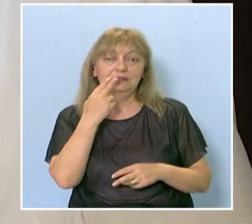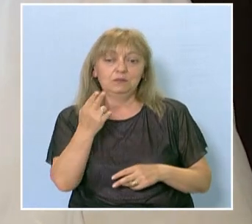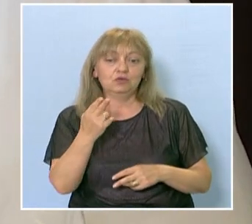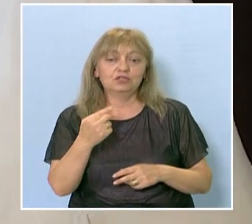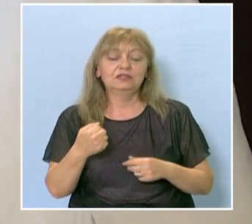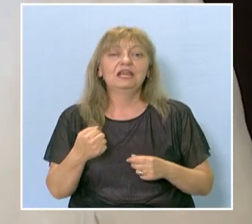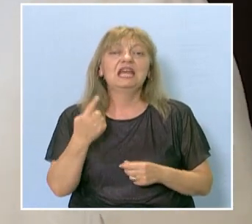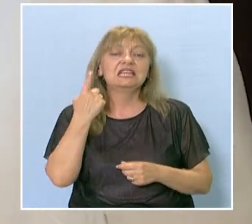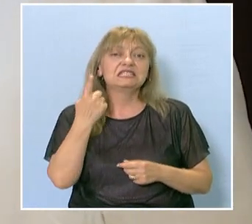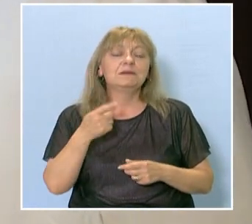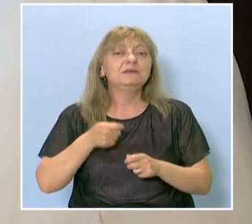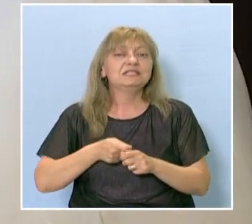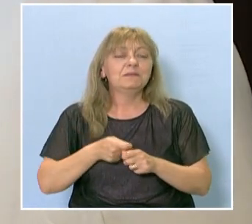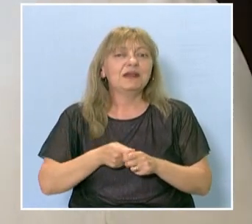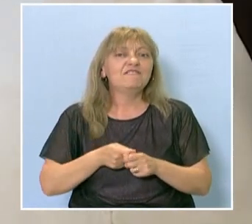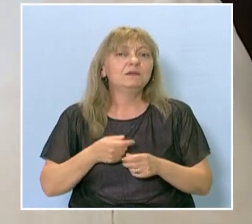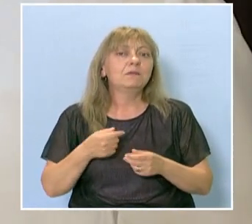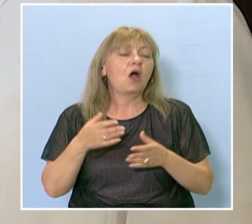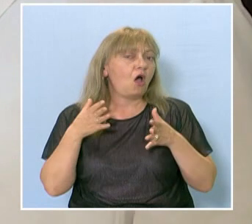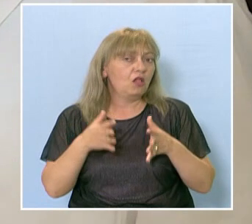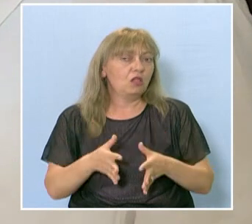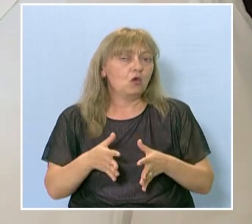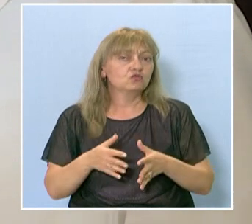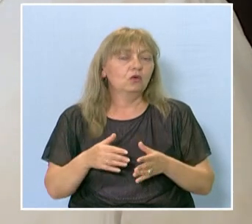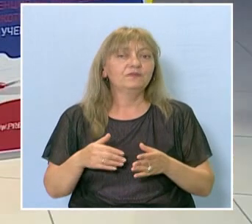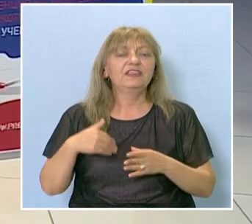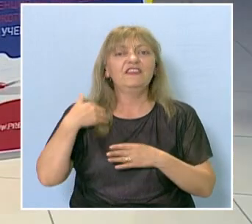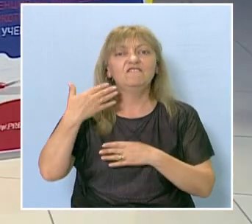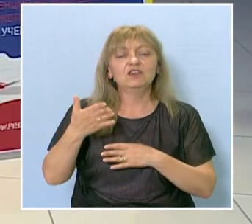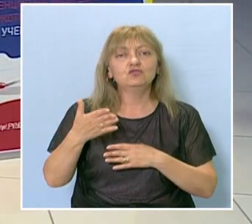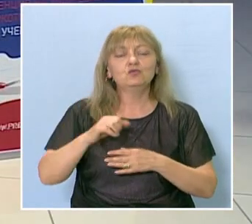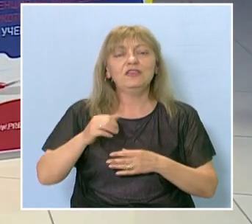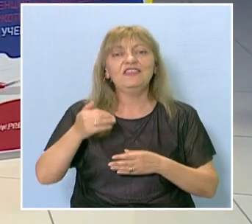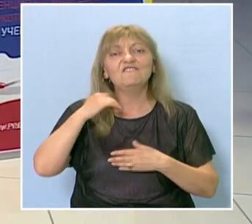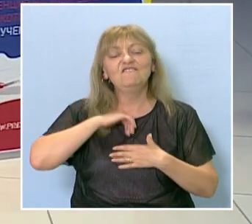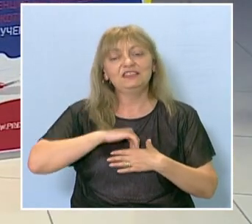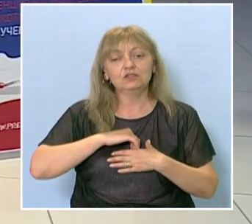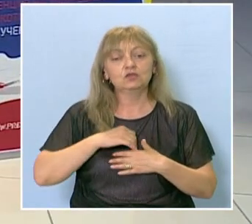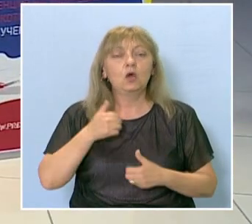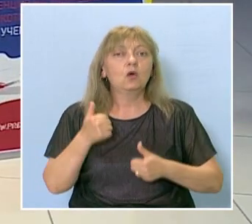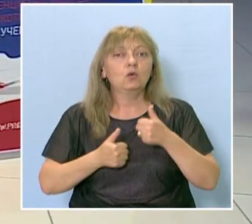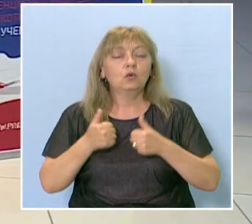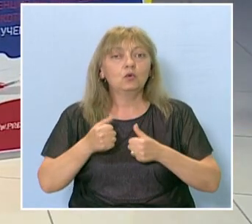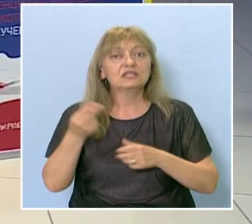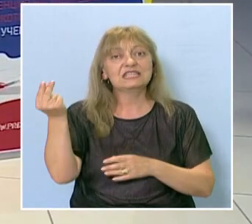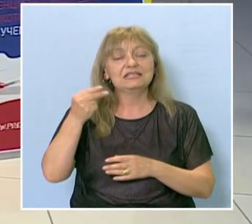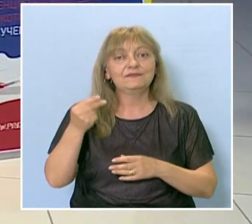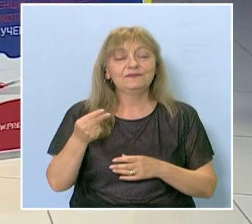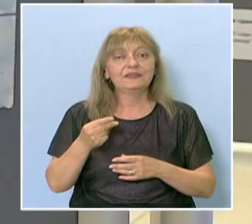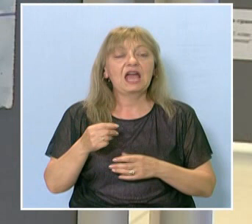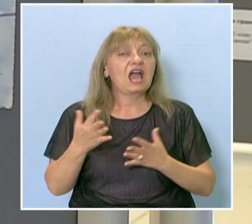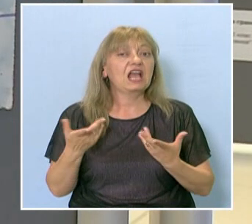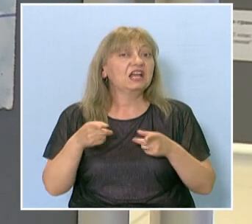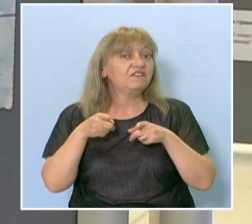си правят нещо лошо и външно, и вътрешно. Конкурсът за рисунка «Зависим или независим, какъв е